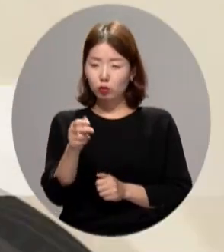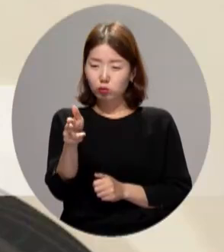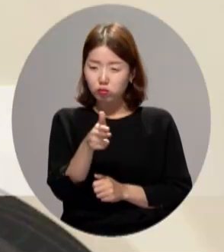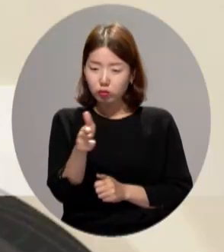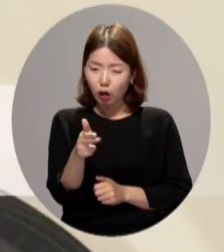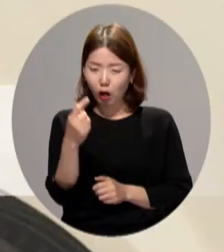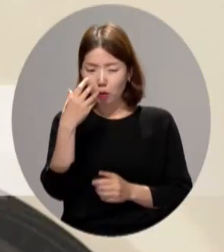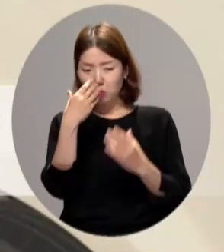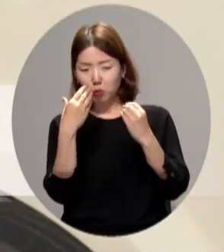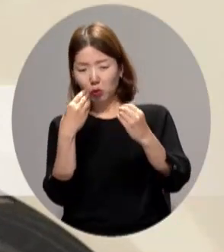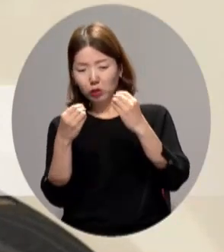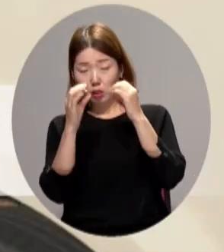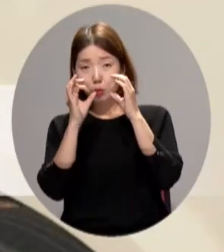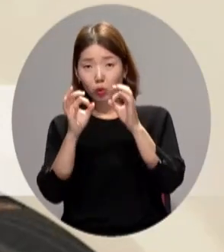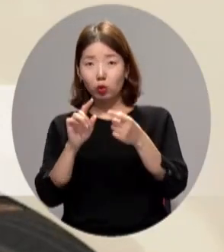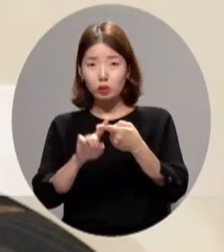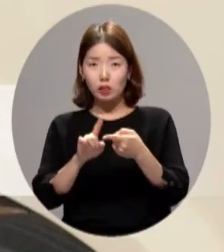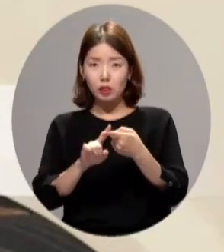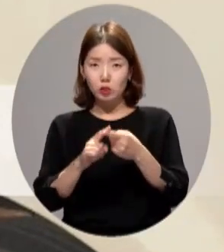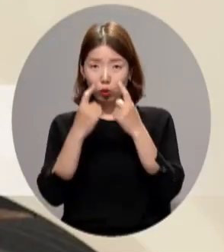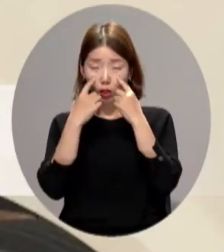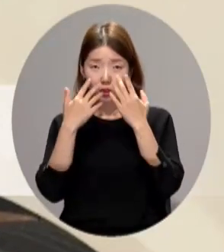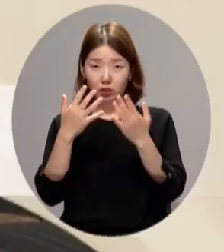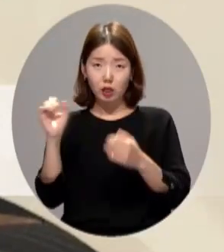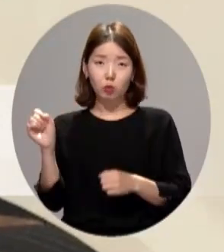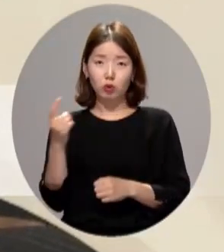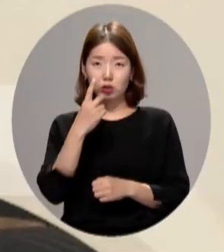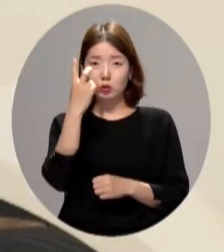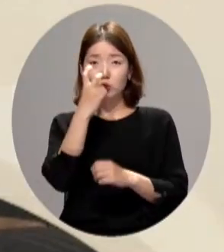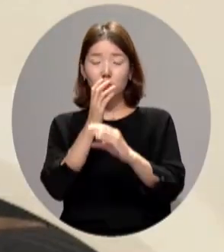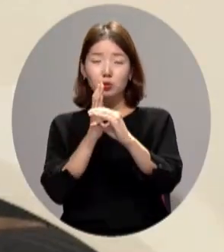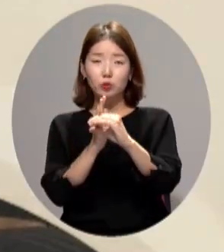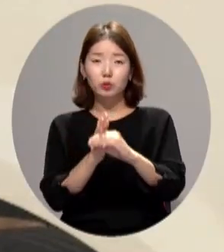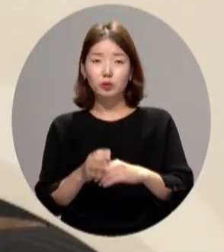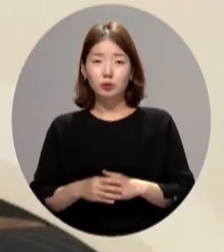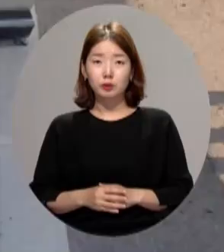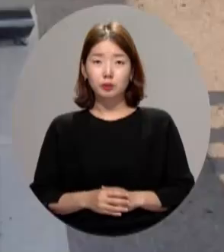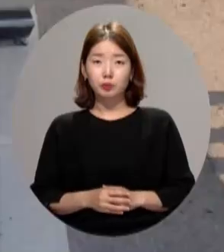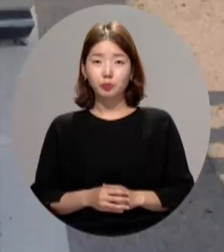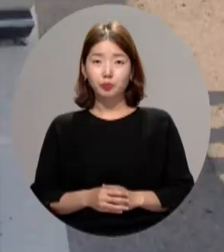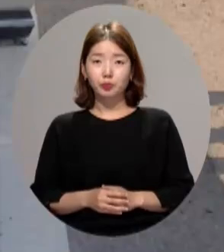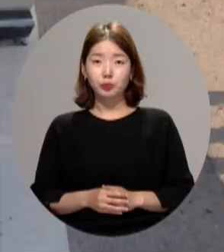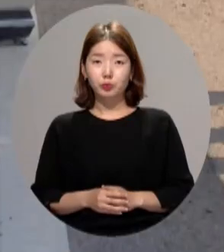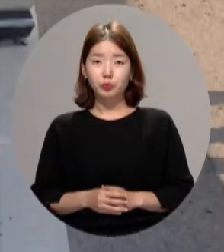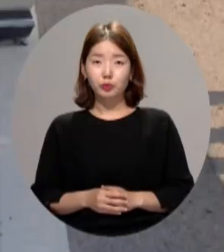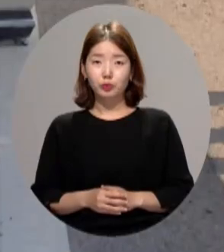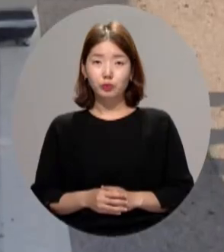블랙박스와 목격자 증언 등을 토대로 정확한 사고 원인을 조사할 예정입니다